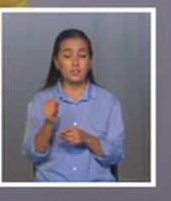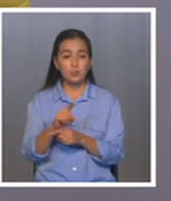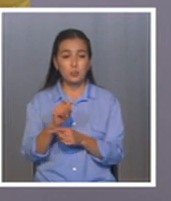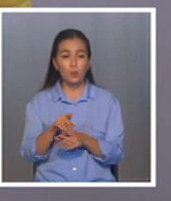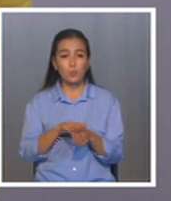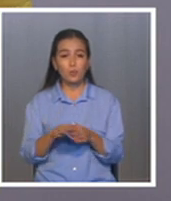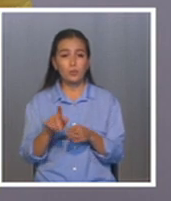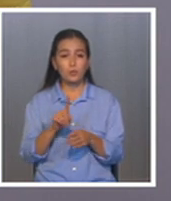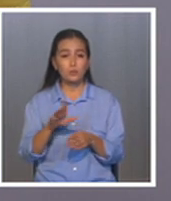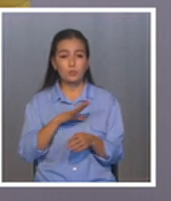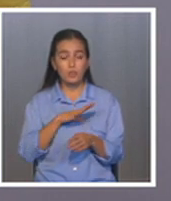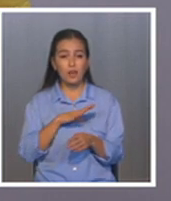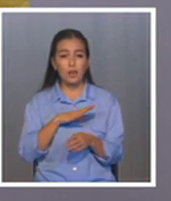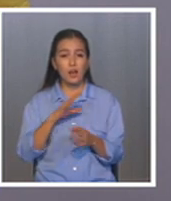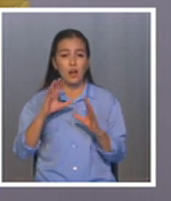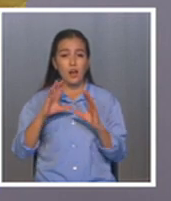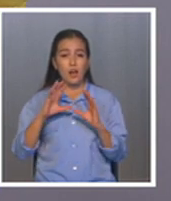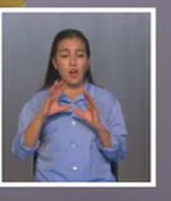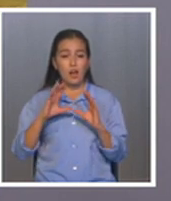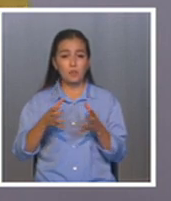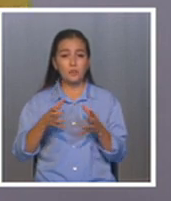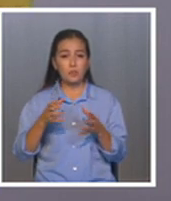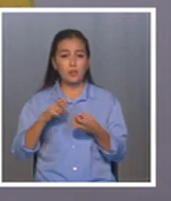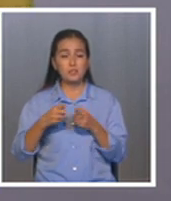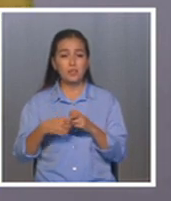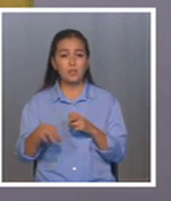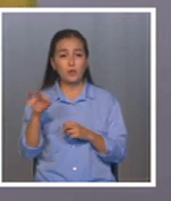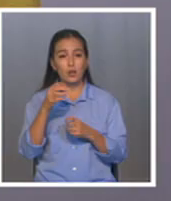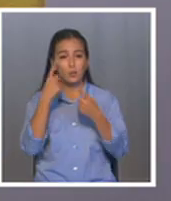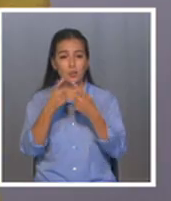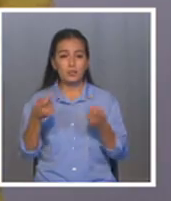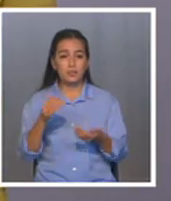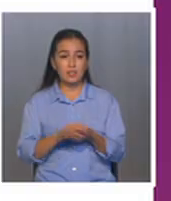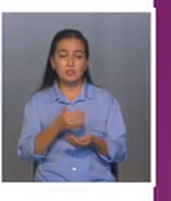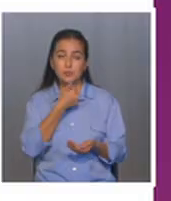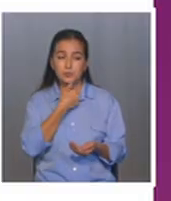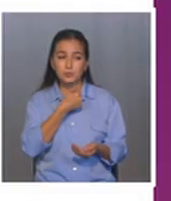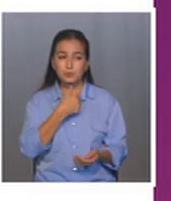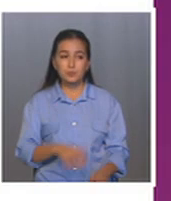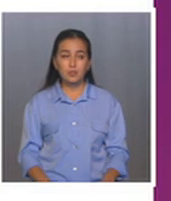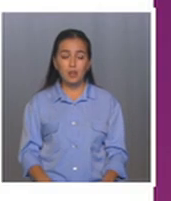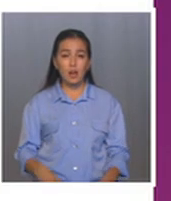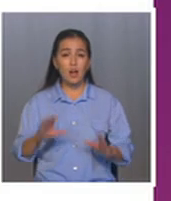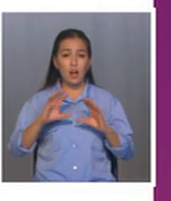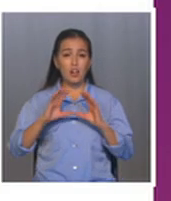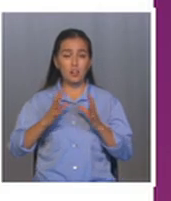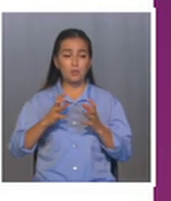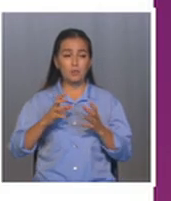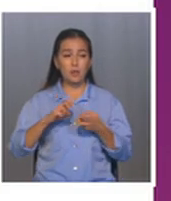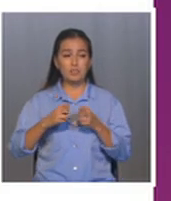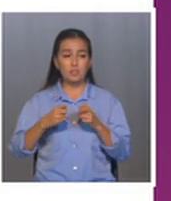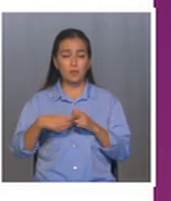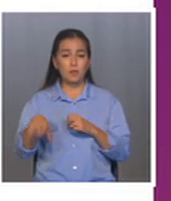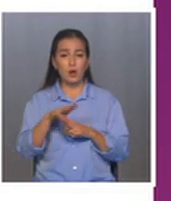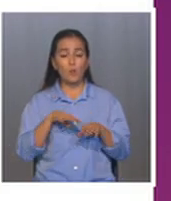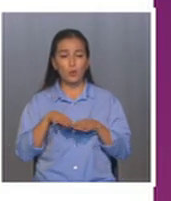үшін ғаламдық мәселелер туралы ақпаратпен таныс болайық. Ғаламдық мәселелер баршаға